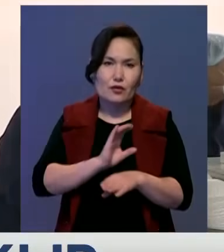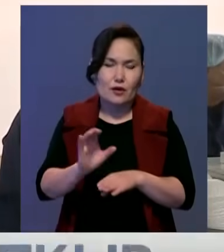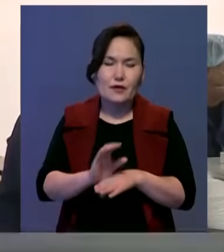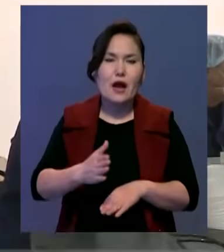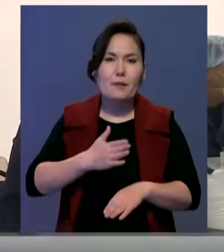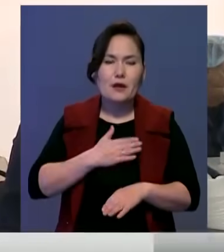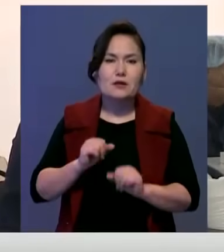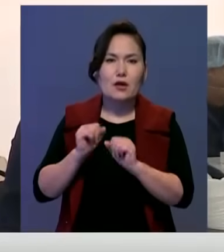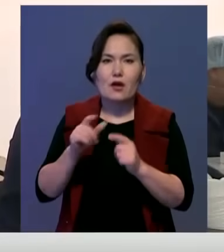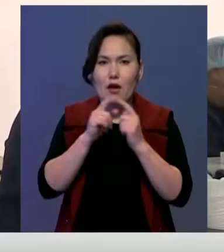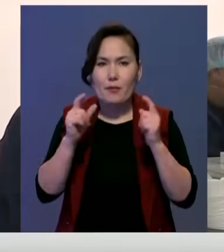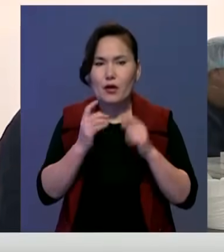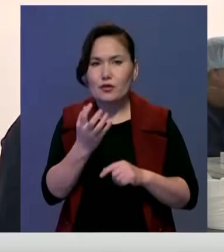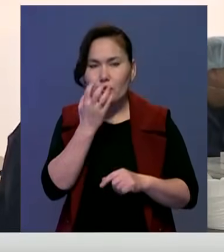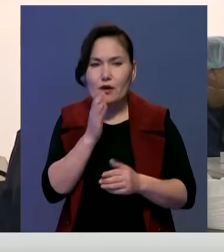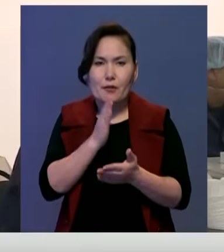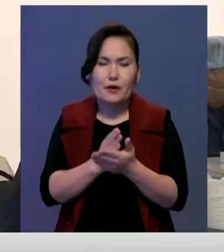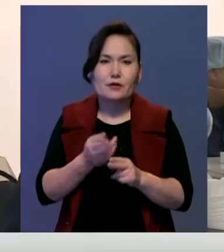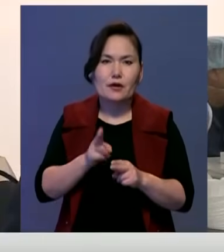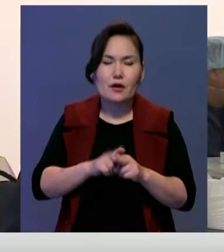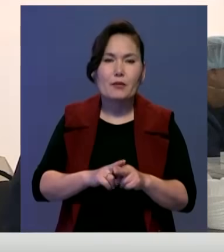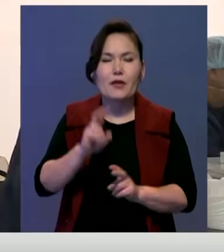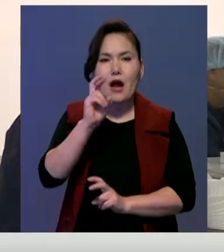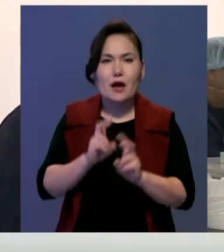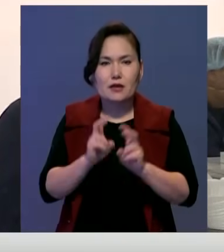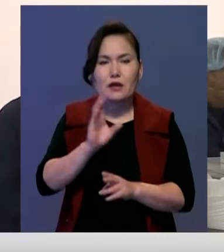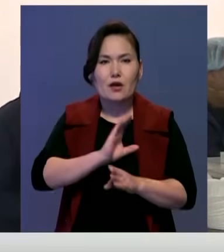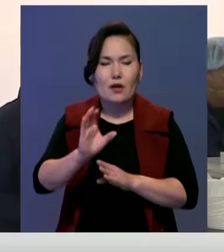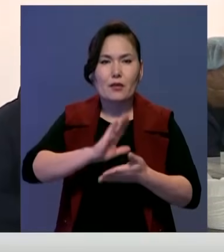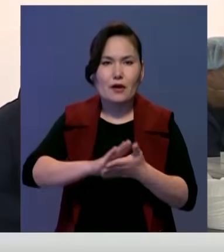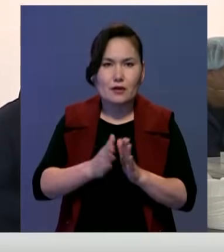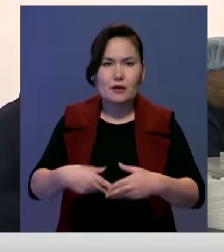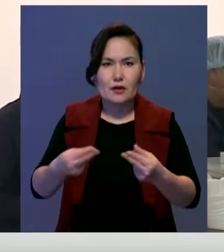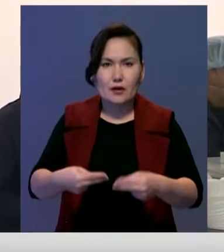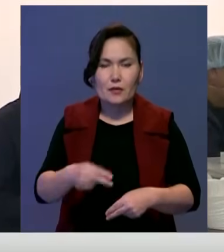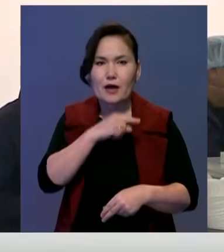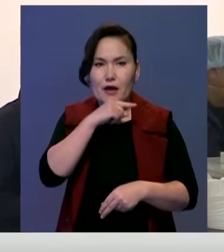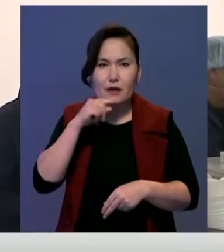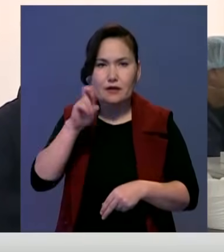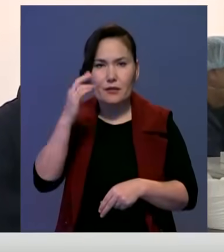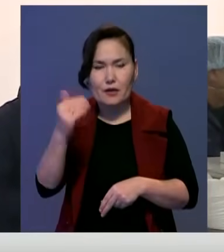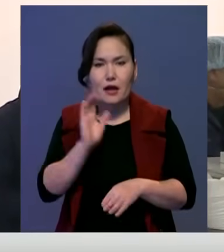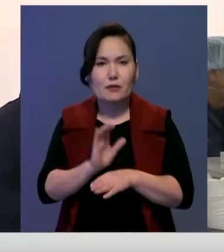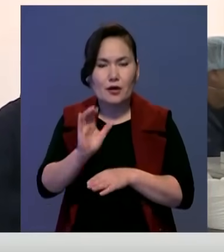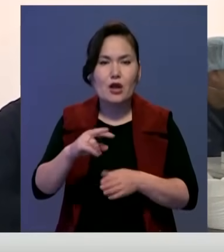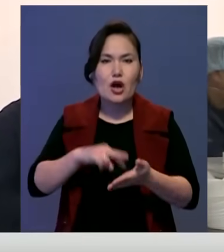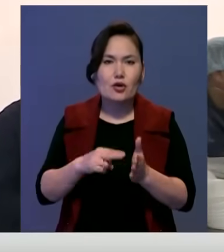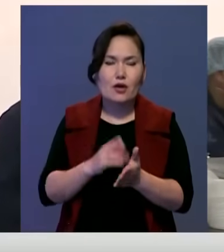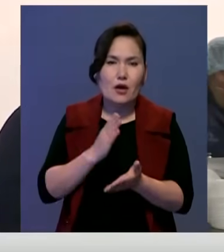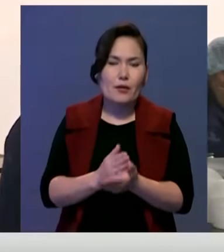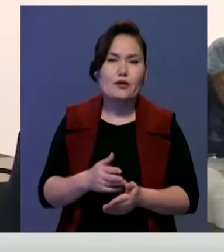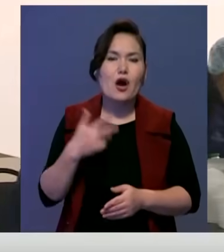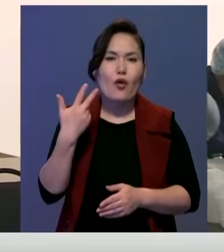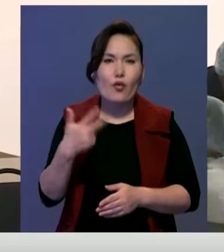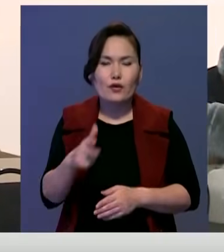Біздегі қорғаныш қатары 4 қабаттан тұрады. Қазір бір қатар кәсіпорындармен келісімшартқа отырдық. Алдағы уақытта Ресейге де шығару жоспары бар. Қазір бізде 30-дан астам